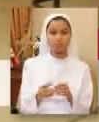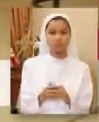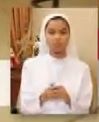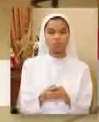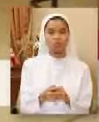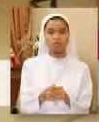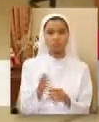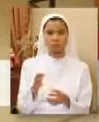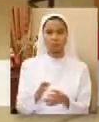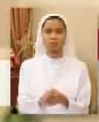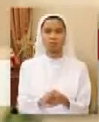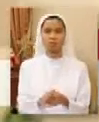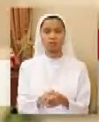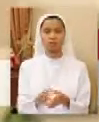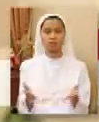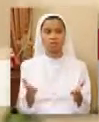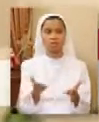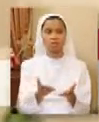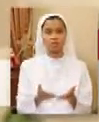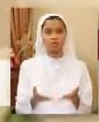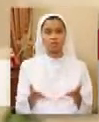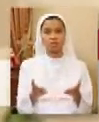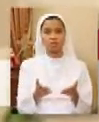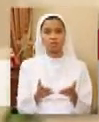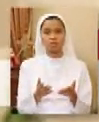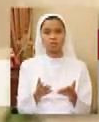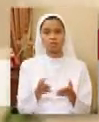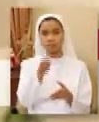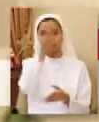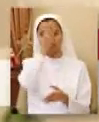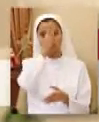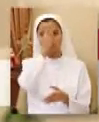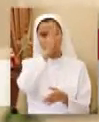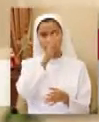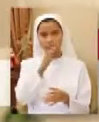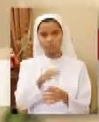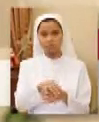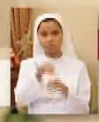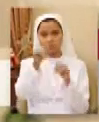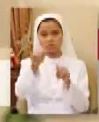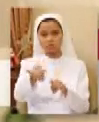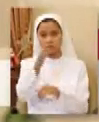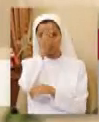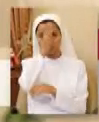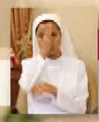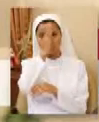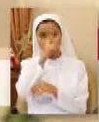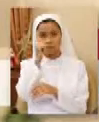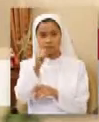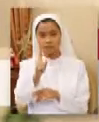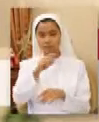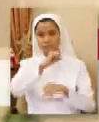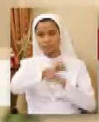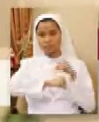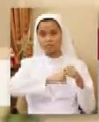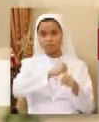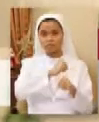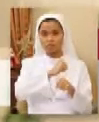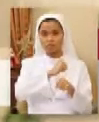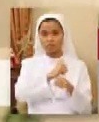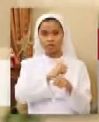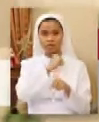process? Ano, dito sa, pag taga Bicol siya, stay mo na siya dito sa Bicol for 1 year para hindi man